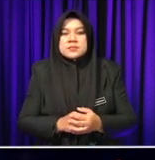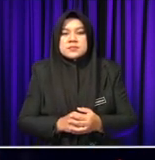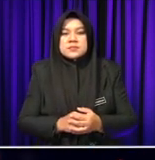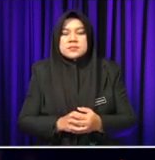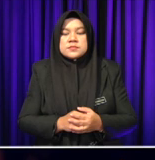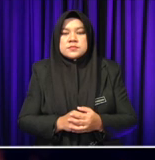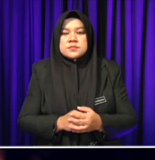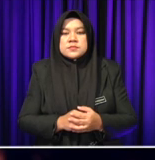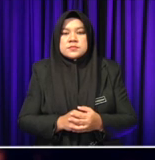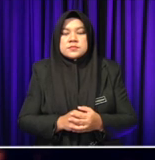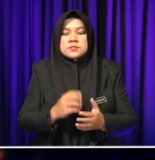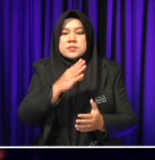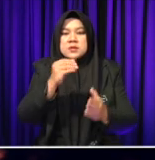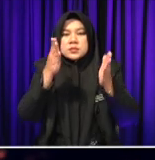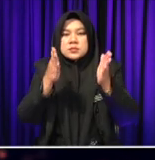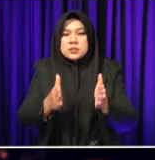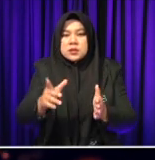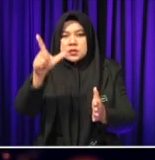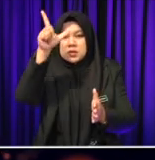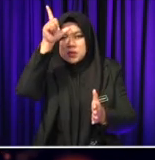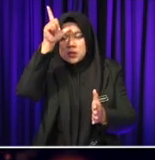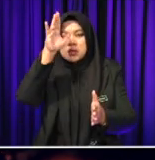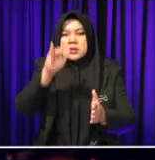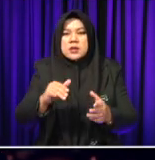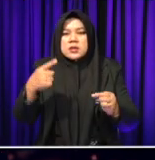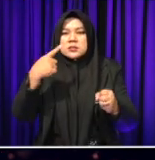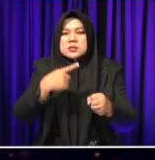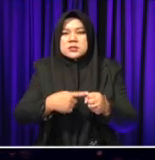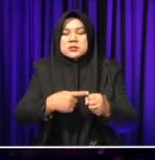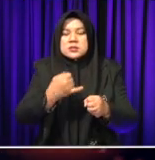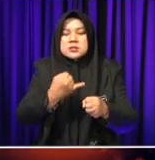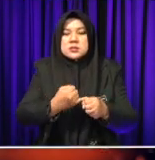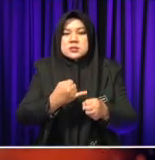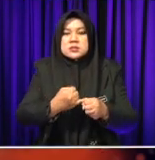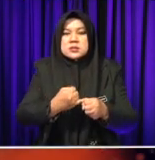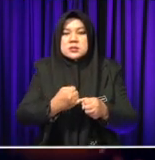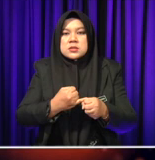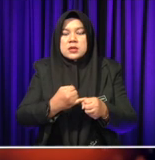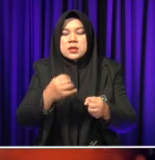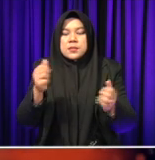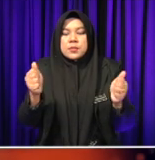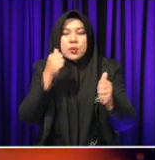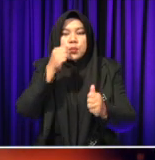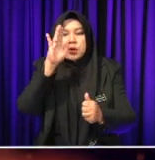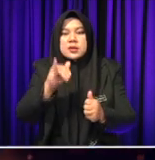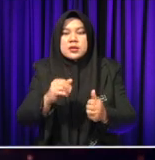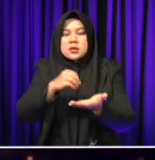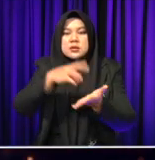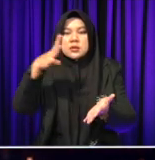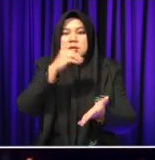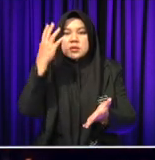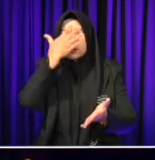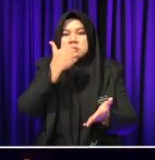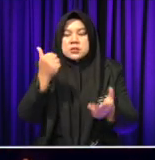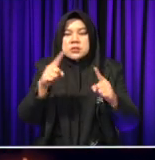azrin dan berzina oleh seseorang perempuan kaya dan cantik lalu dia menolak sambil